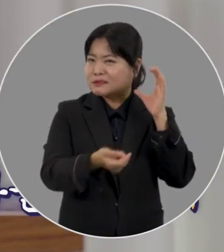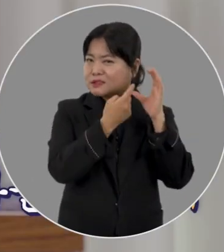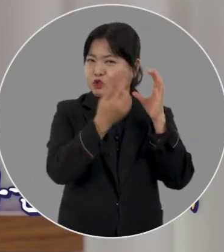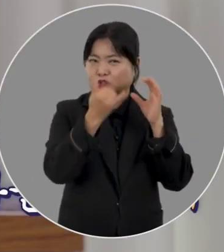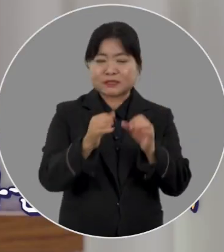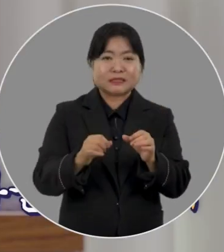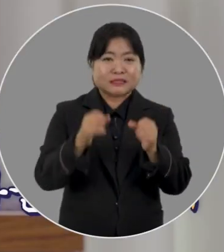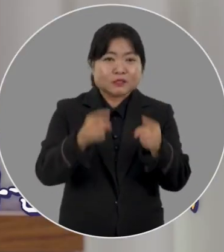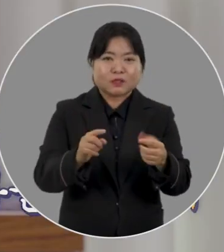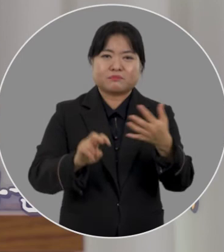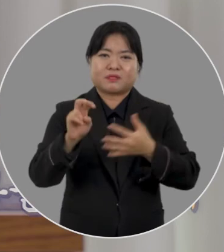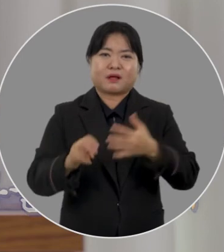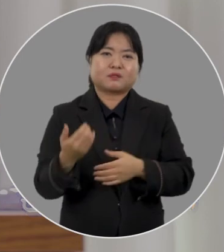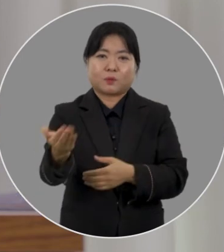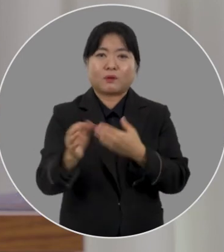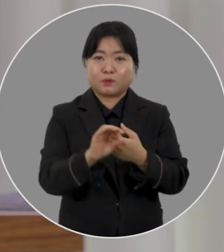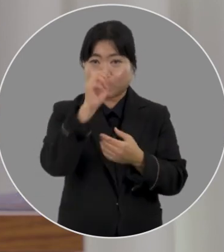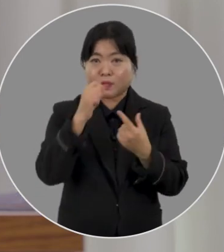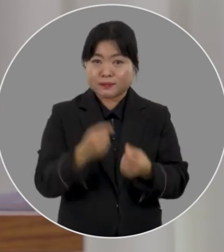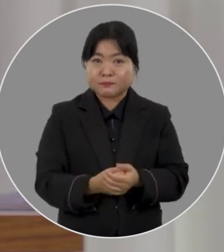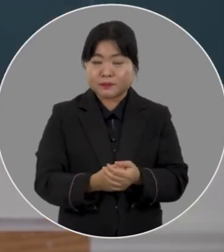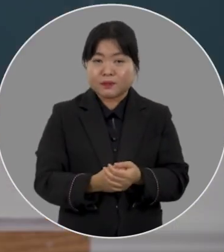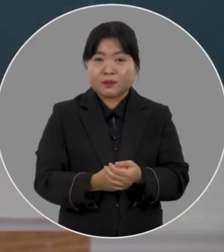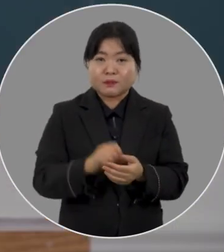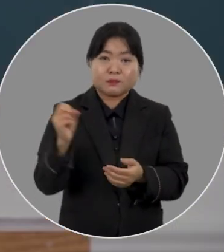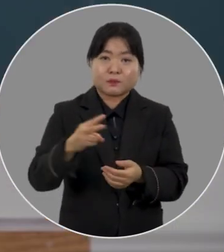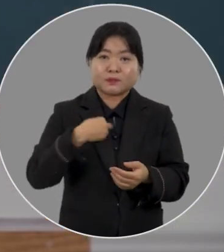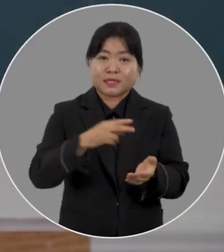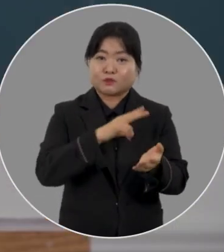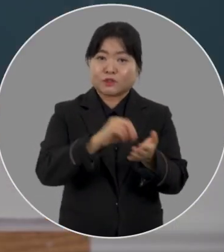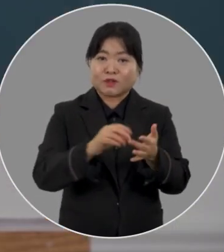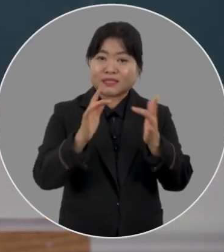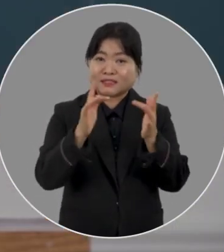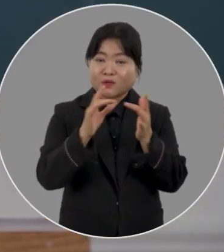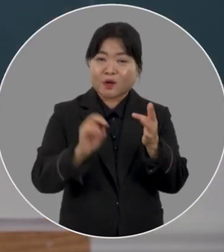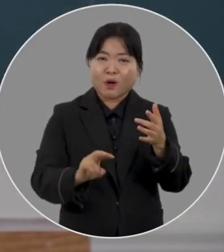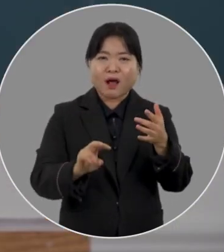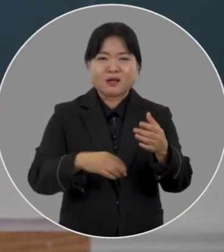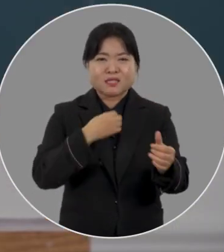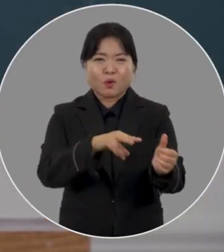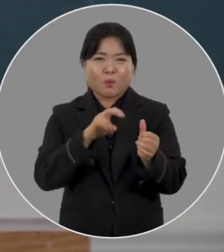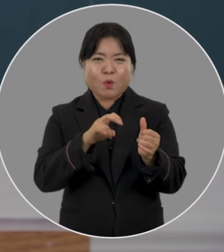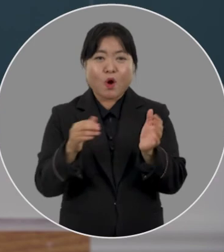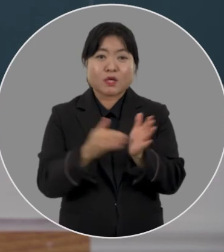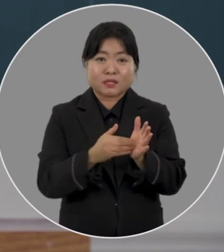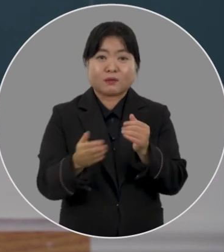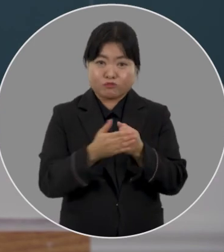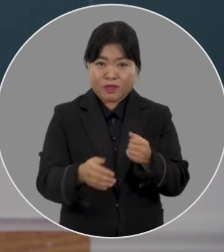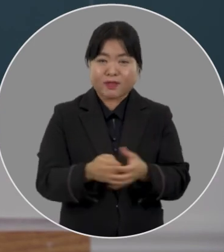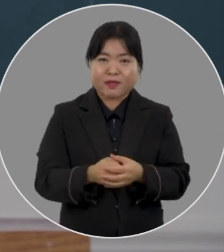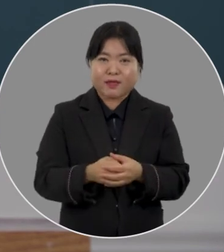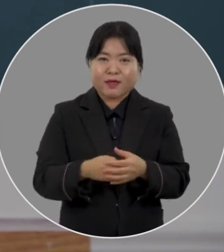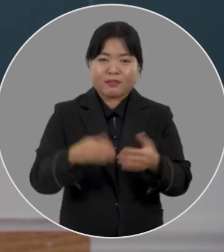미디어가 좀 제공을 해줬으면 좋겠어요. 마지막으로 덧붙이자면 제가 주제가 인터넷과 혐오였기 때문에 저는